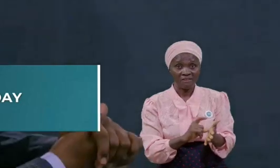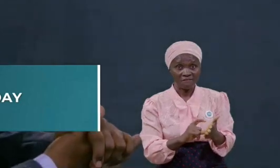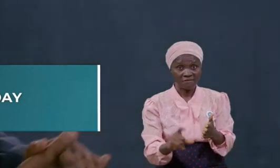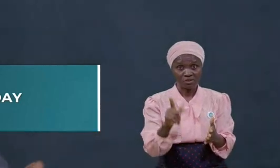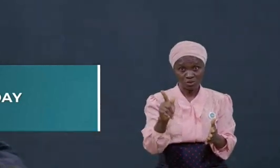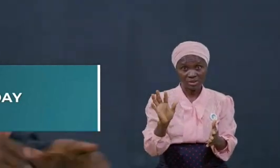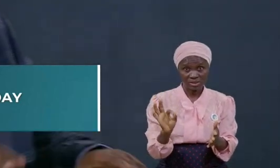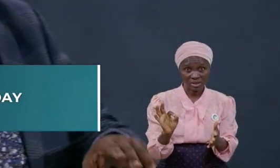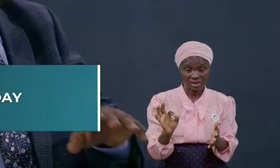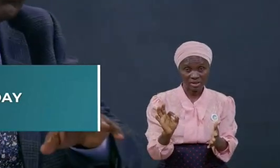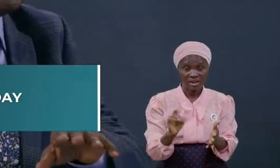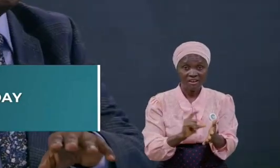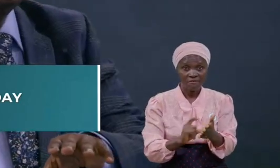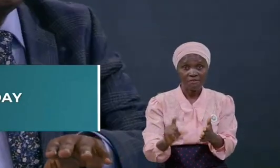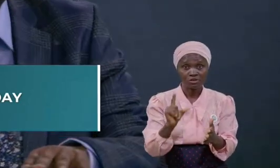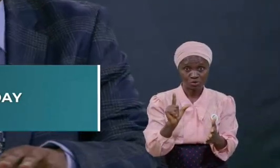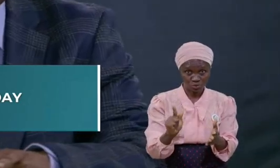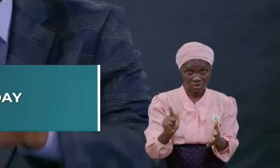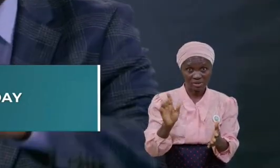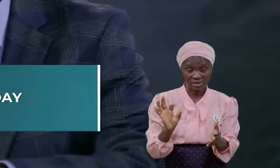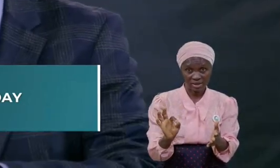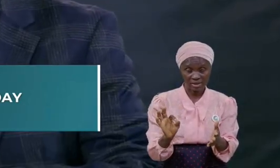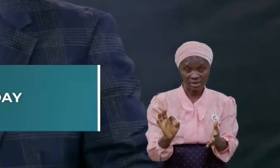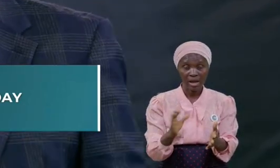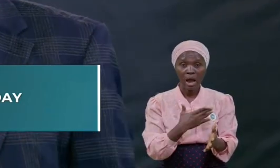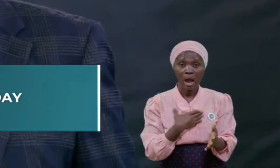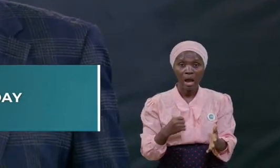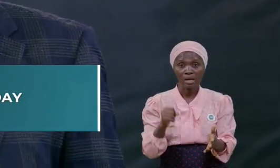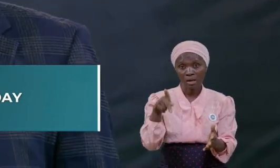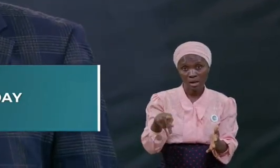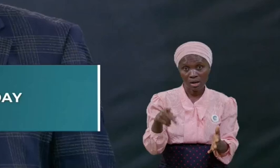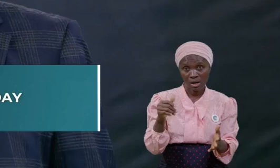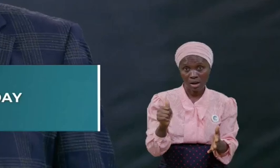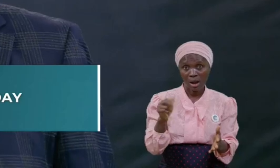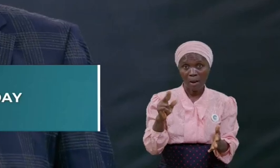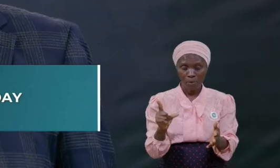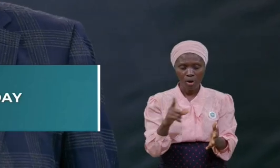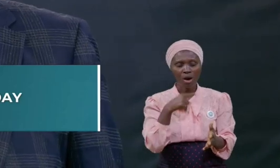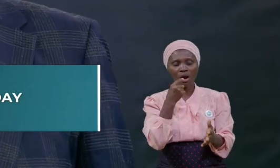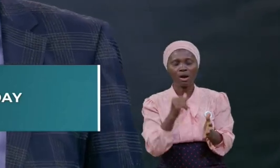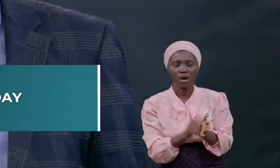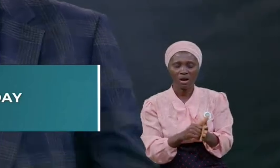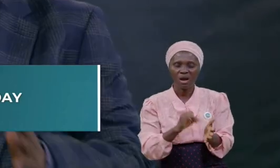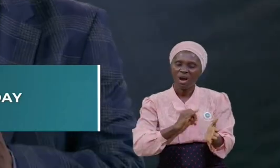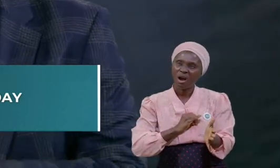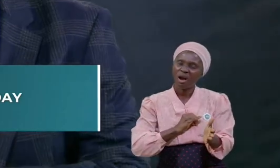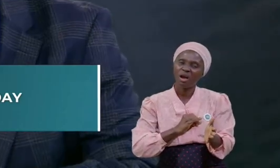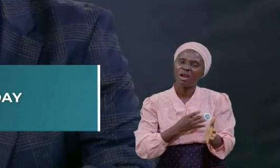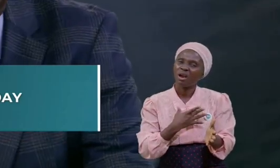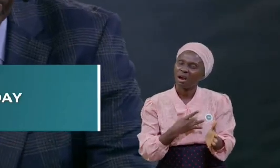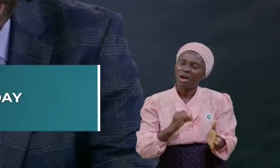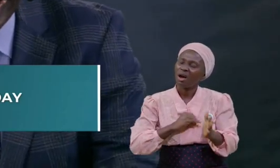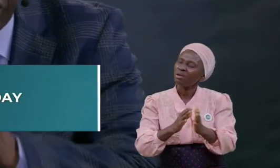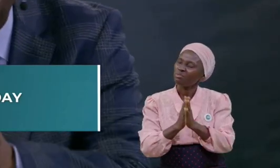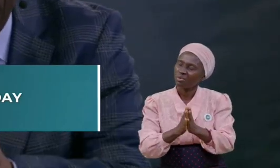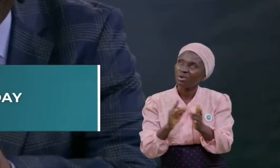Verset 29, Paul répondit, que ce soit bientôt, oh, j'aurais bien voulu, je désire, oh,